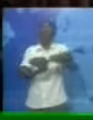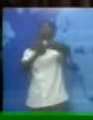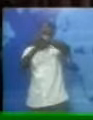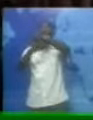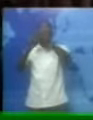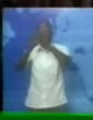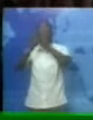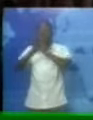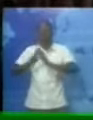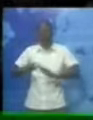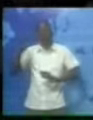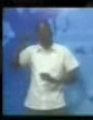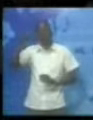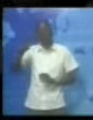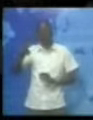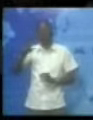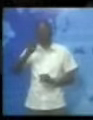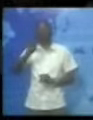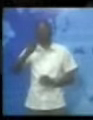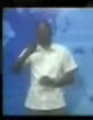paix, slogan de l'UNESCO.